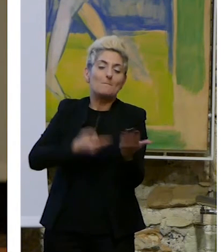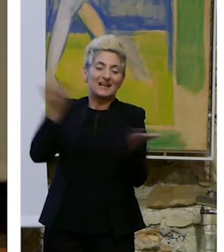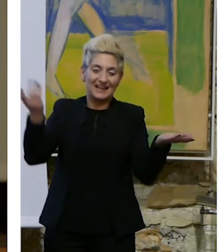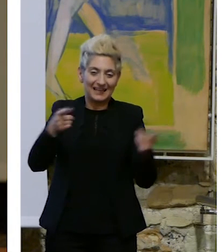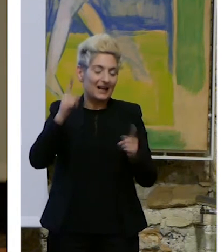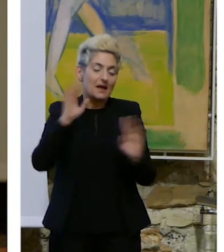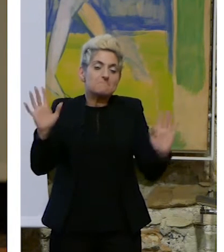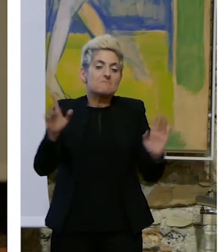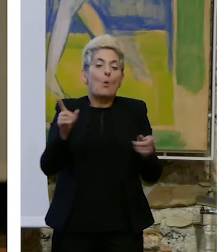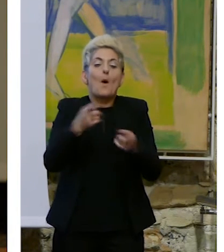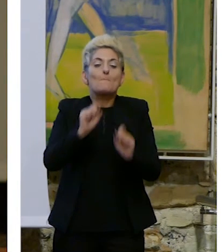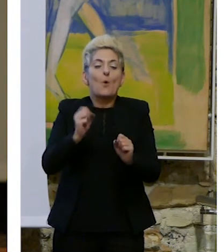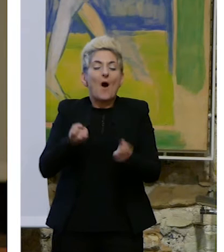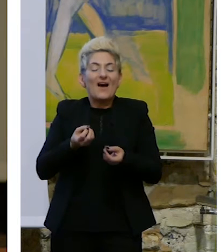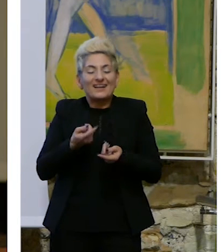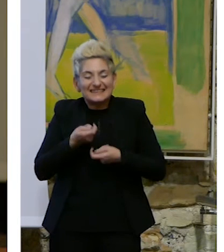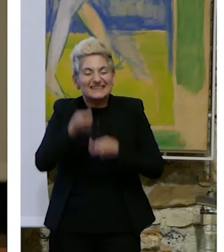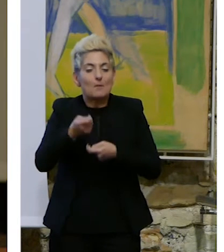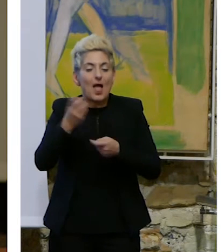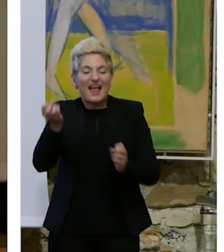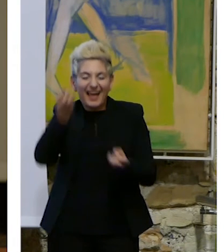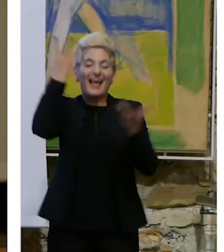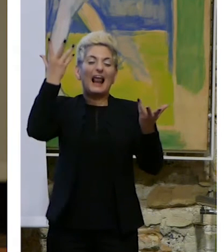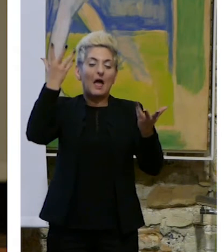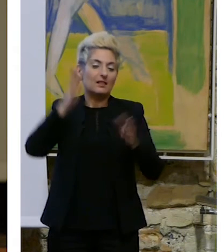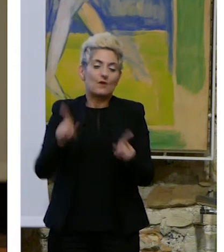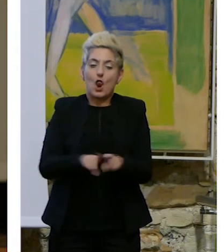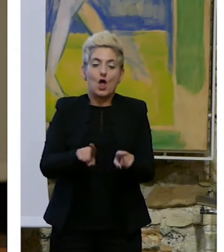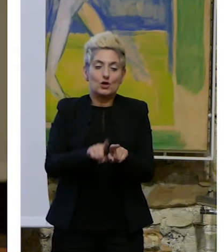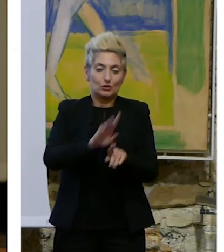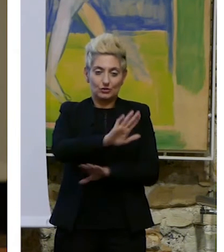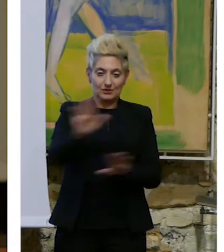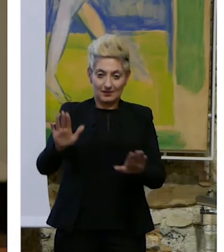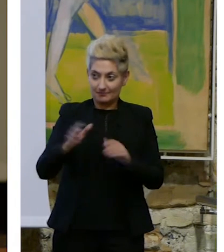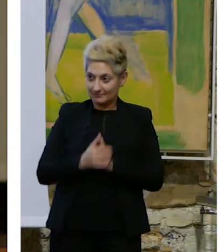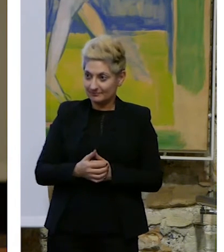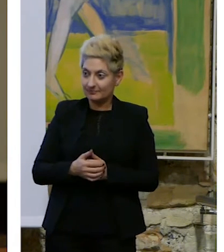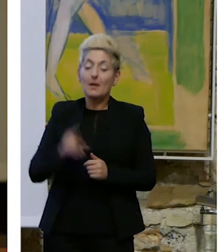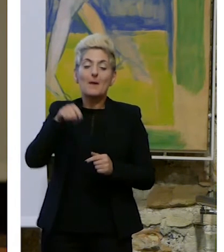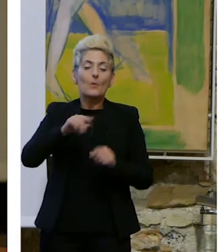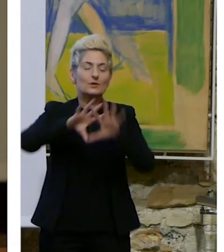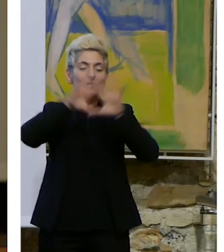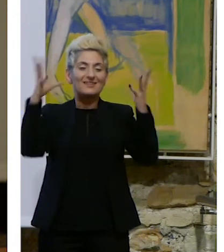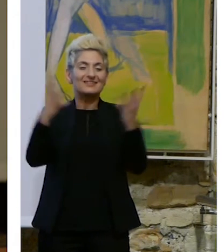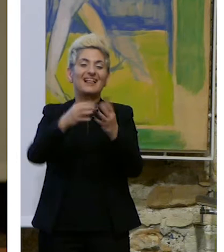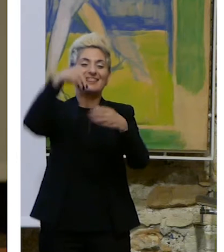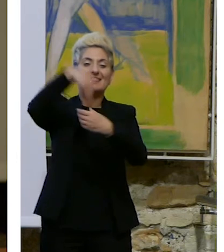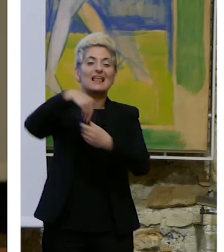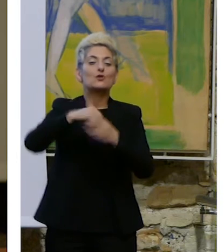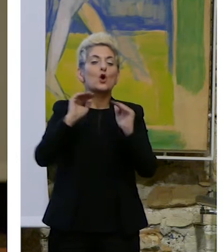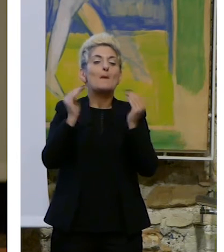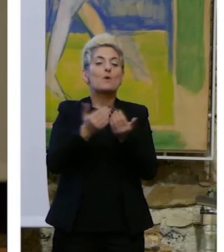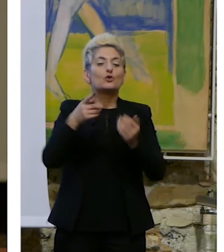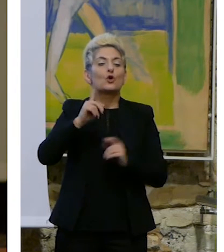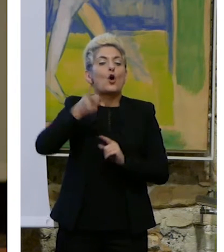non lo indica. Ma è tutto questo il mondo della percezione, del mondo della gnosi. In un momento, tra l'altro,